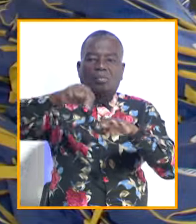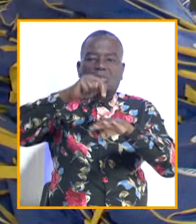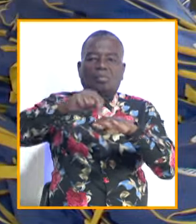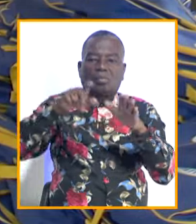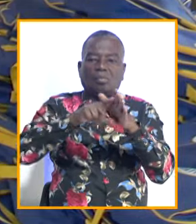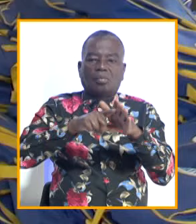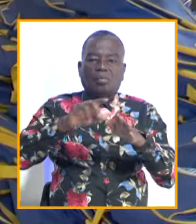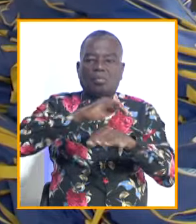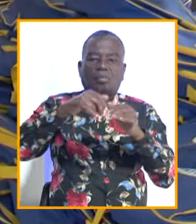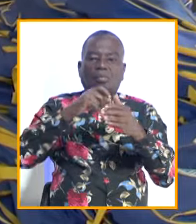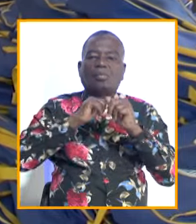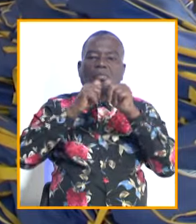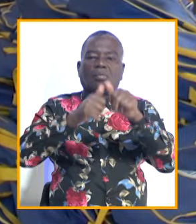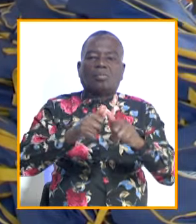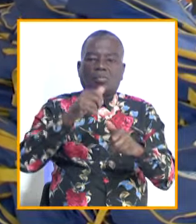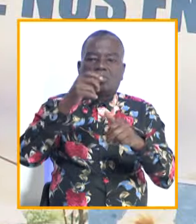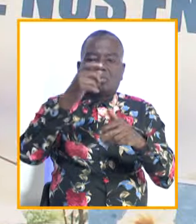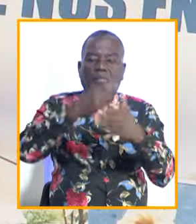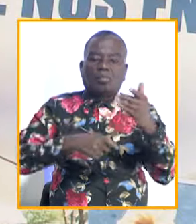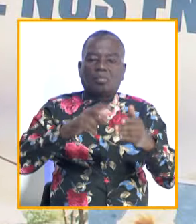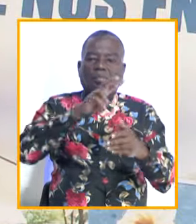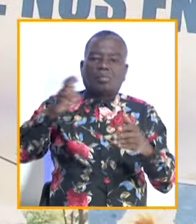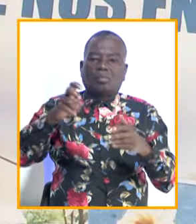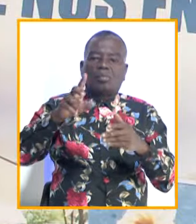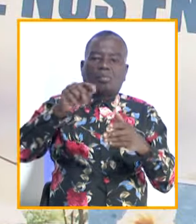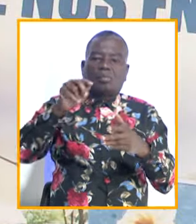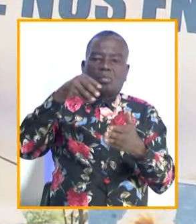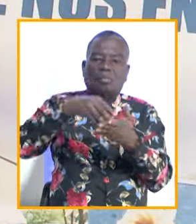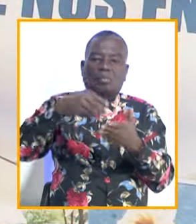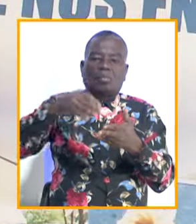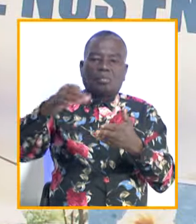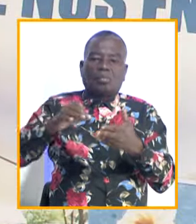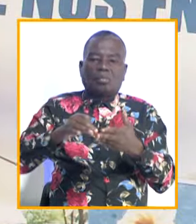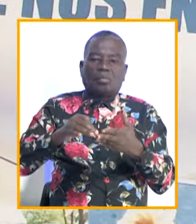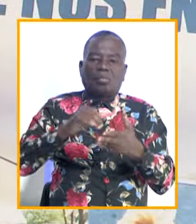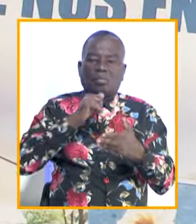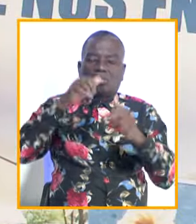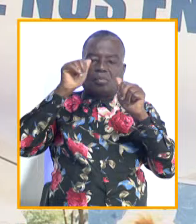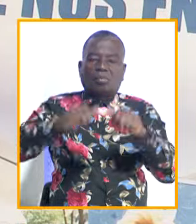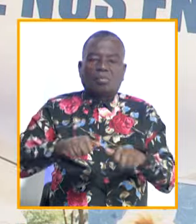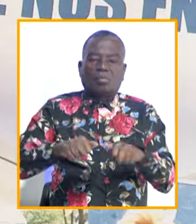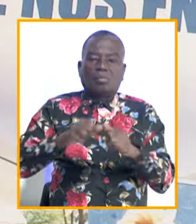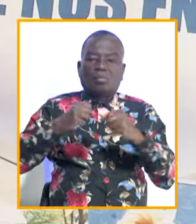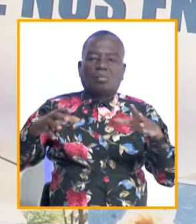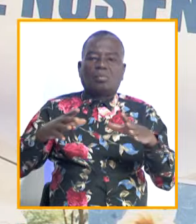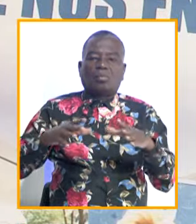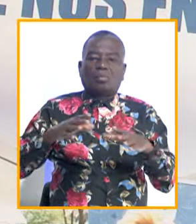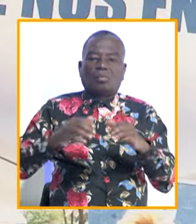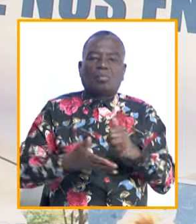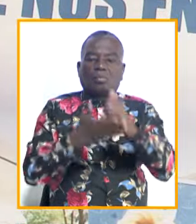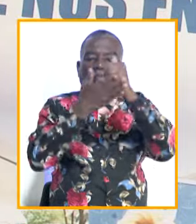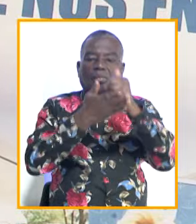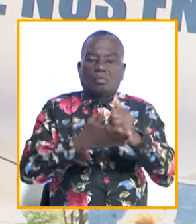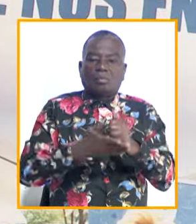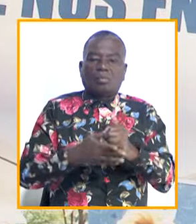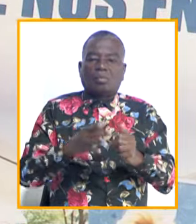dons, d'une valeur totale de 220 millions de francs CFA, n'auraient pas été possibles sans la contribution